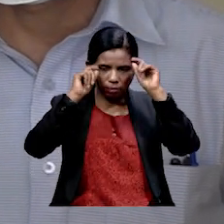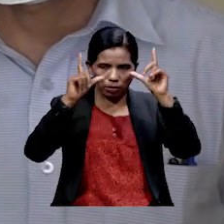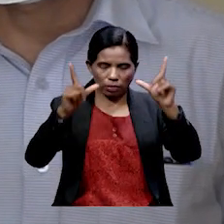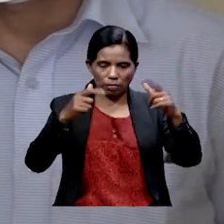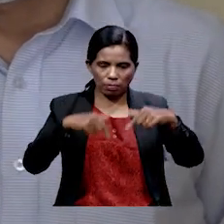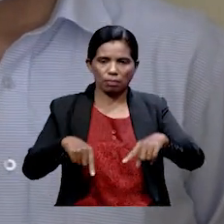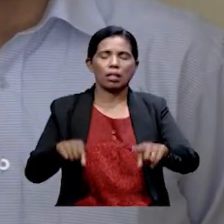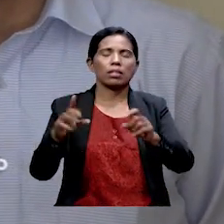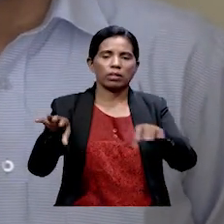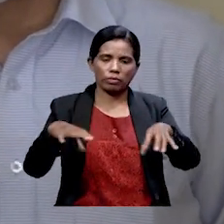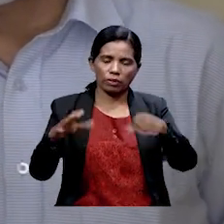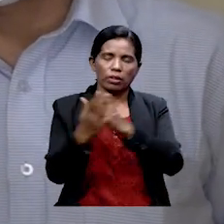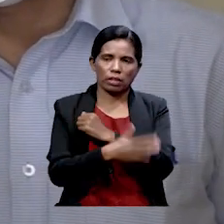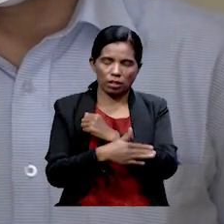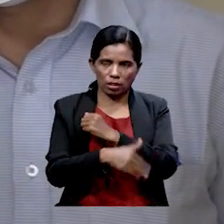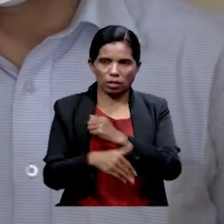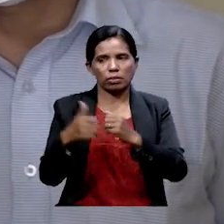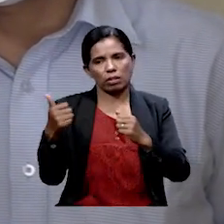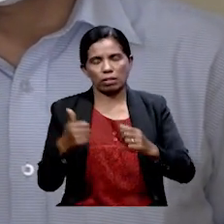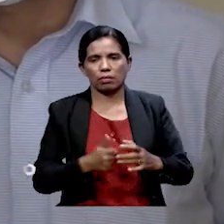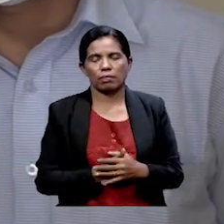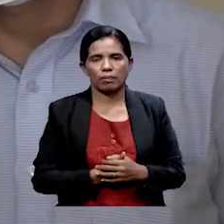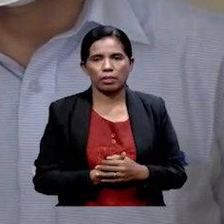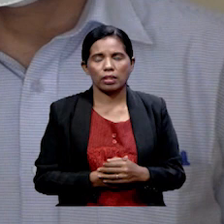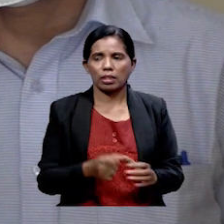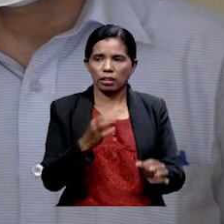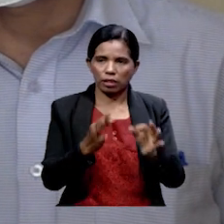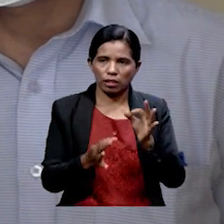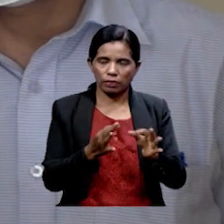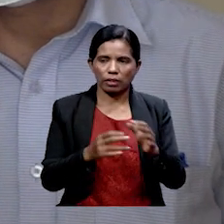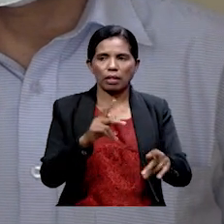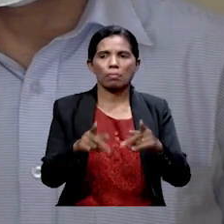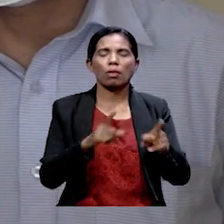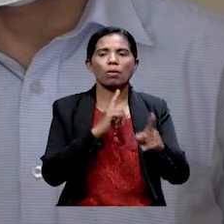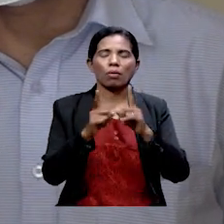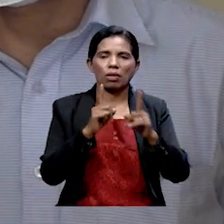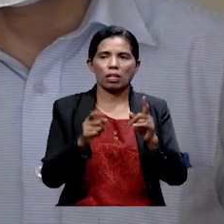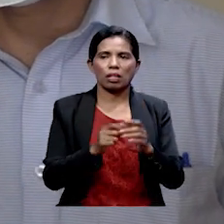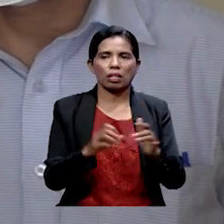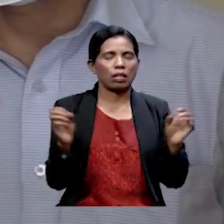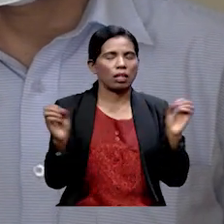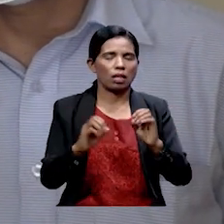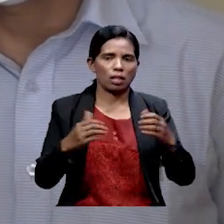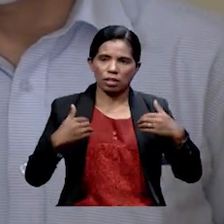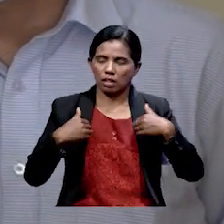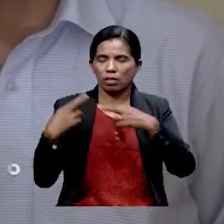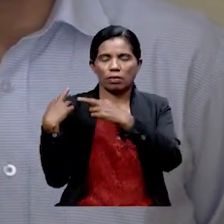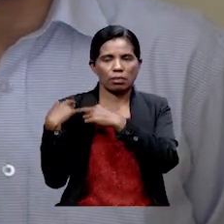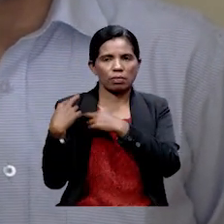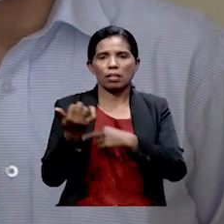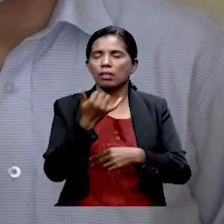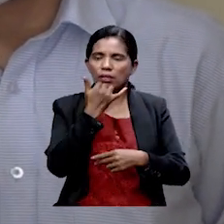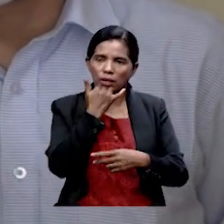ba servisu rai liur. Nebe ka sekare ema ma kulia rumoris dian kata la iha responsabilidad ne sala.